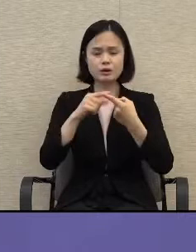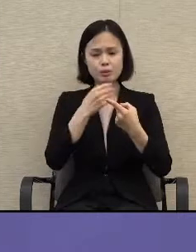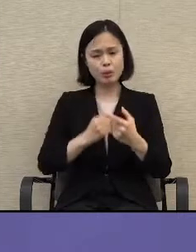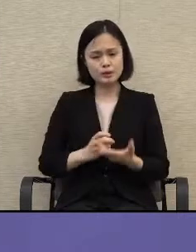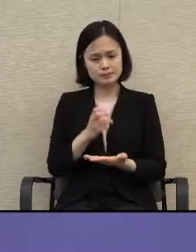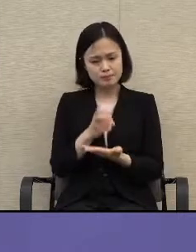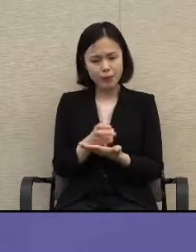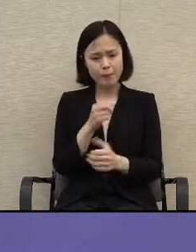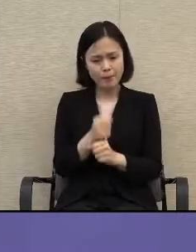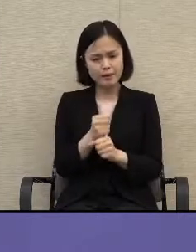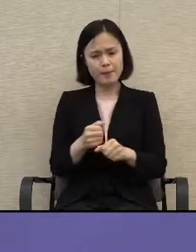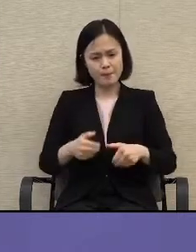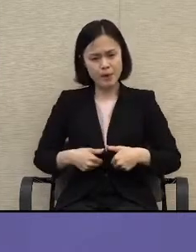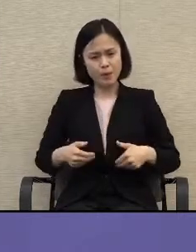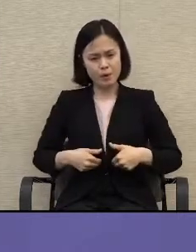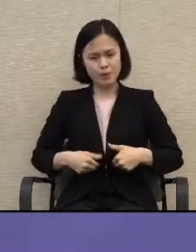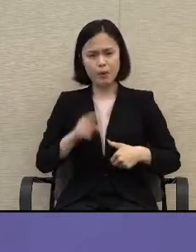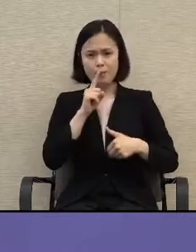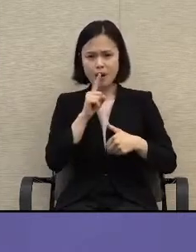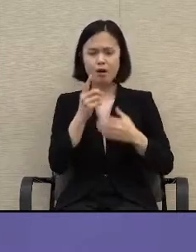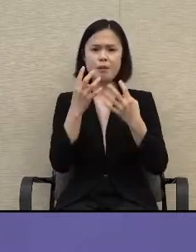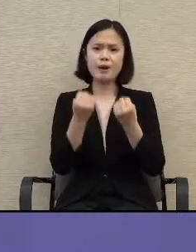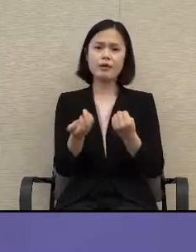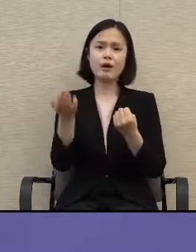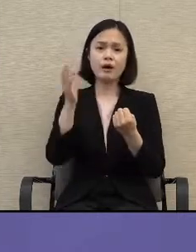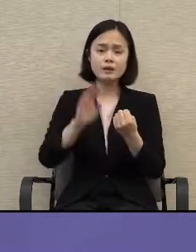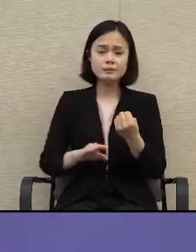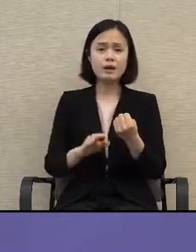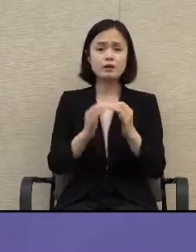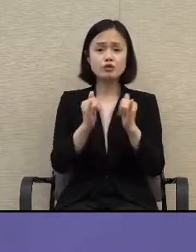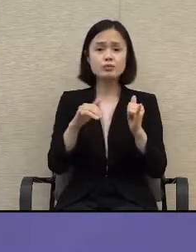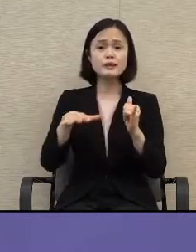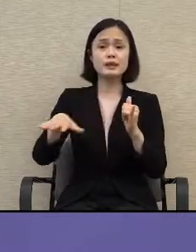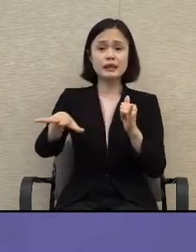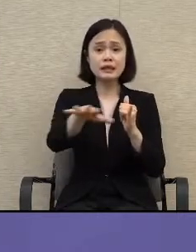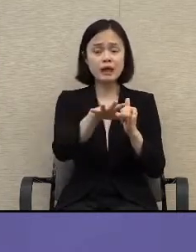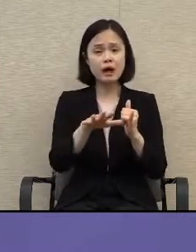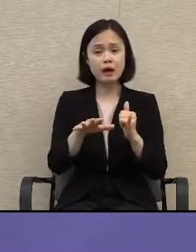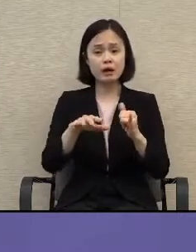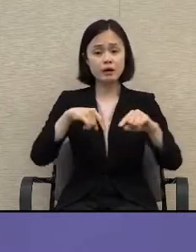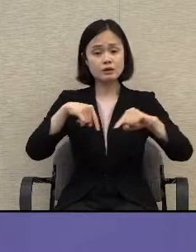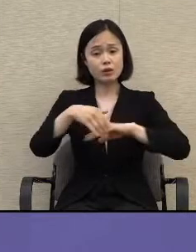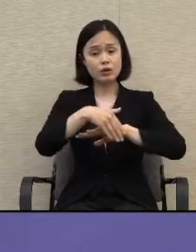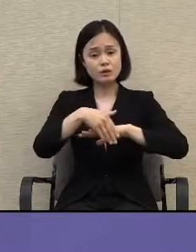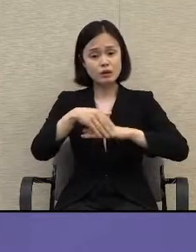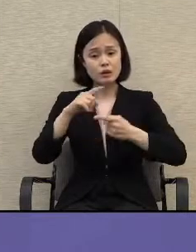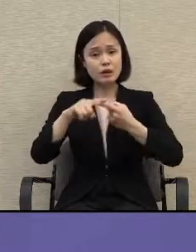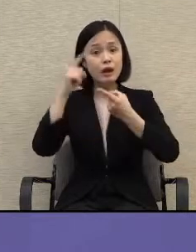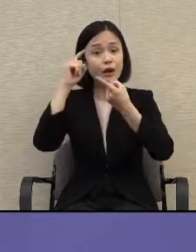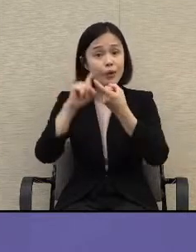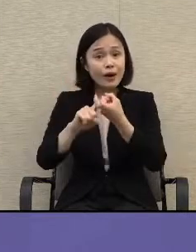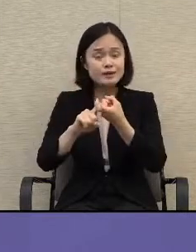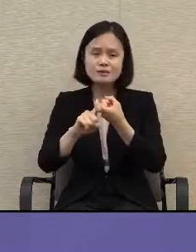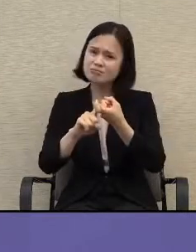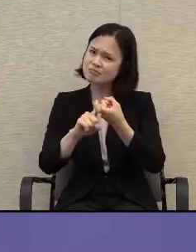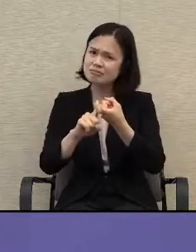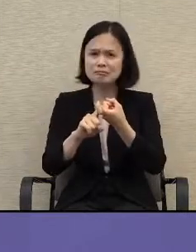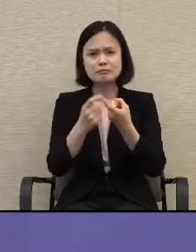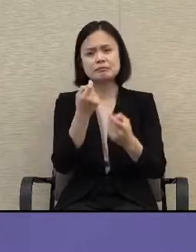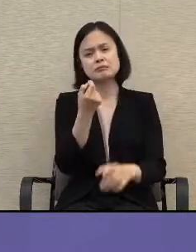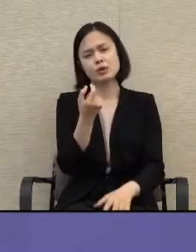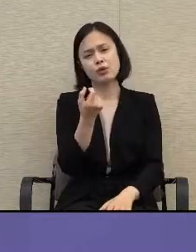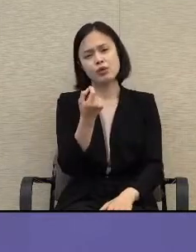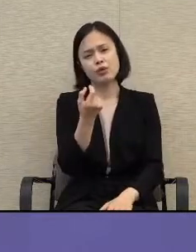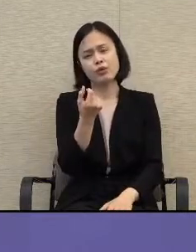국민이라는 것을 강조를 해오기는 했는데 그게 실질적으로 정책적인 관심들은 상당히 이제 저조했었습니다.